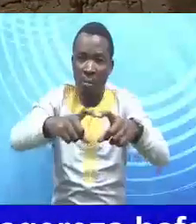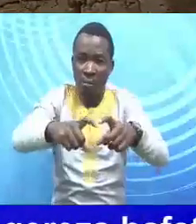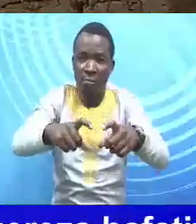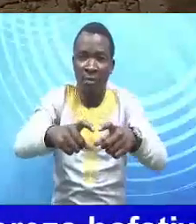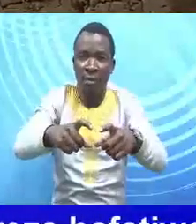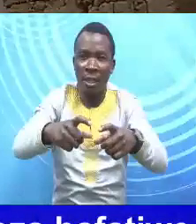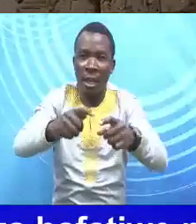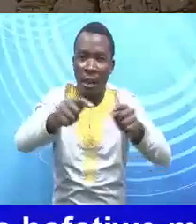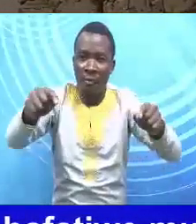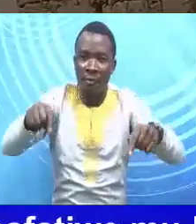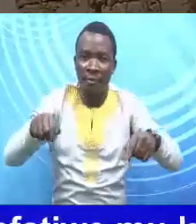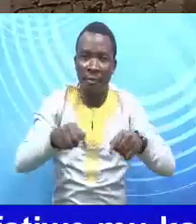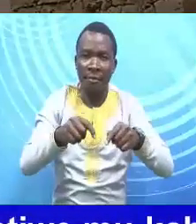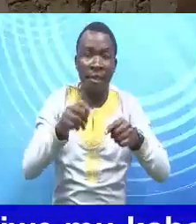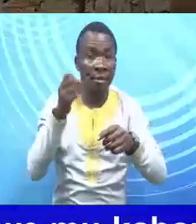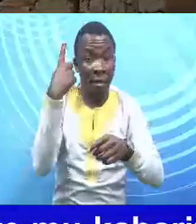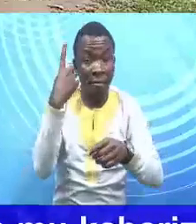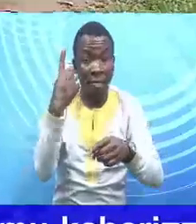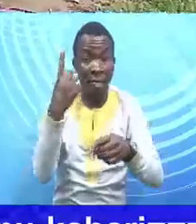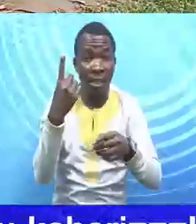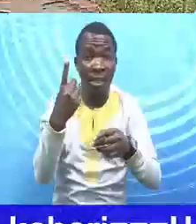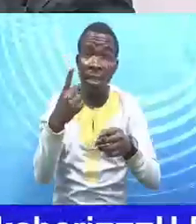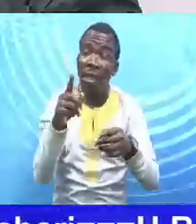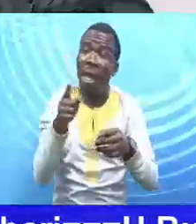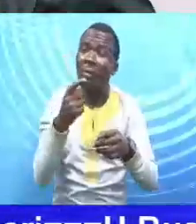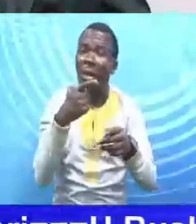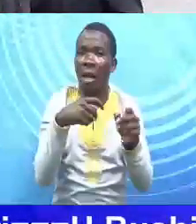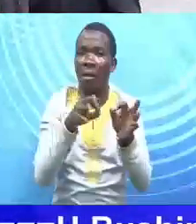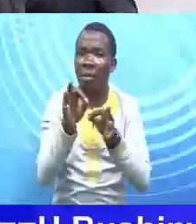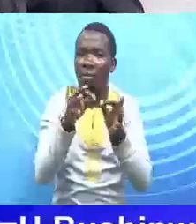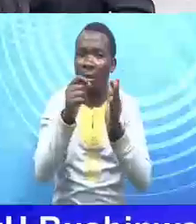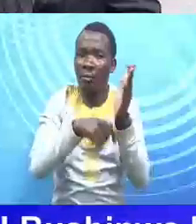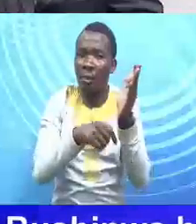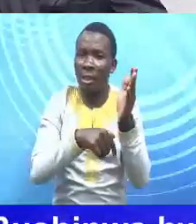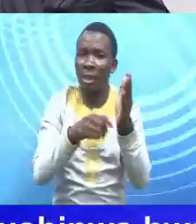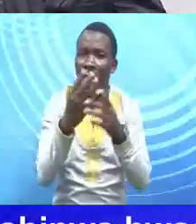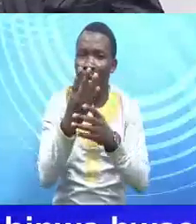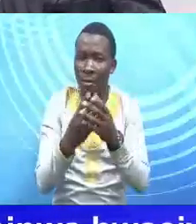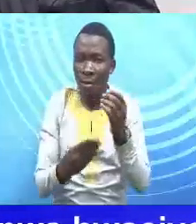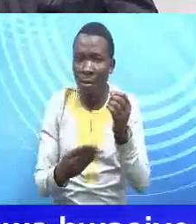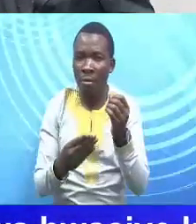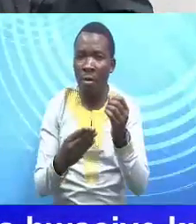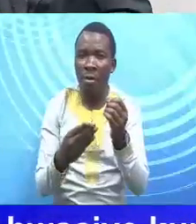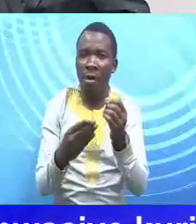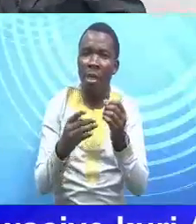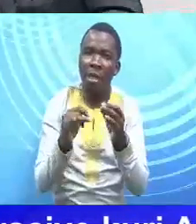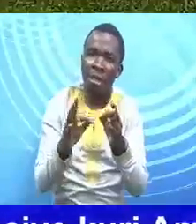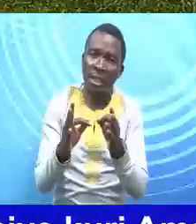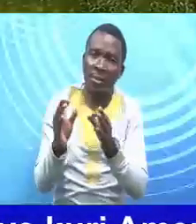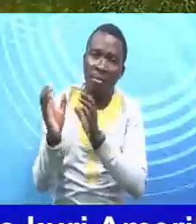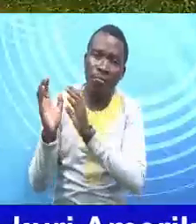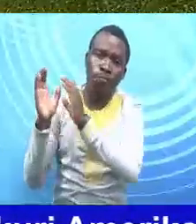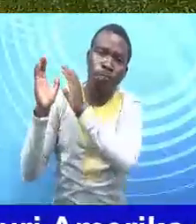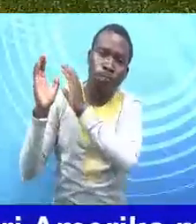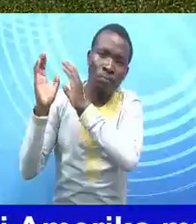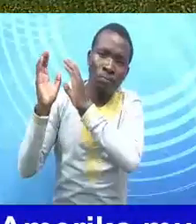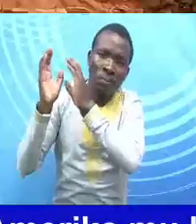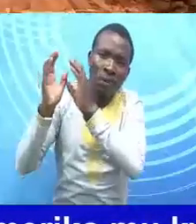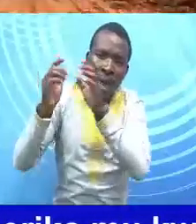nk'umunyamakuru urabibuze ntabwo nakirwa nkubwira aho byinshi ibihombo ubu nuvuga ngo niba tujyanye amatafari hari